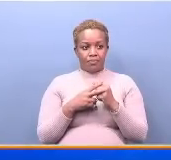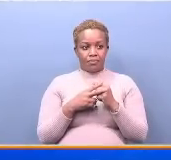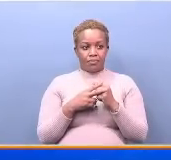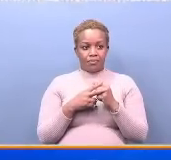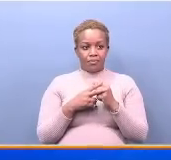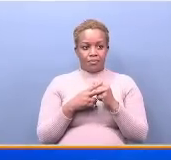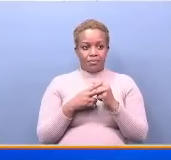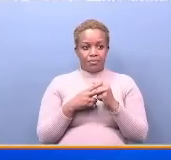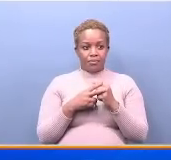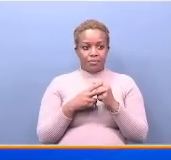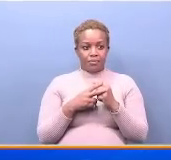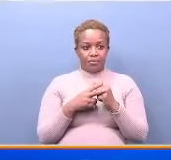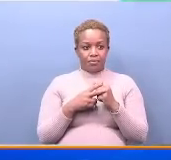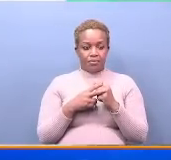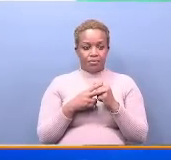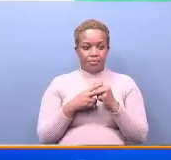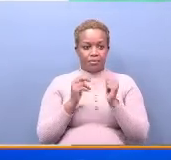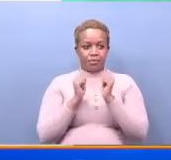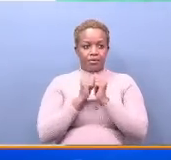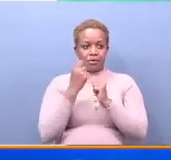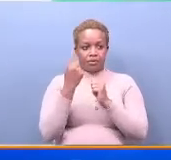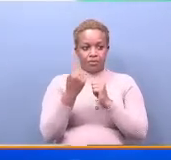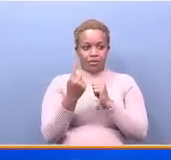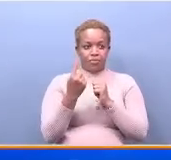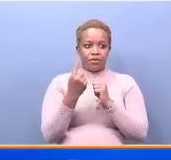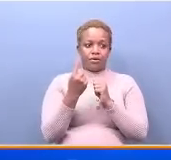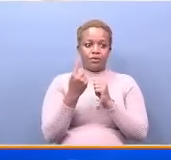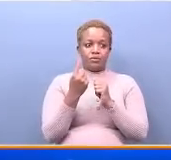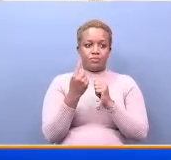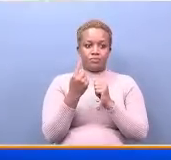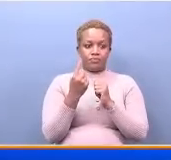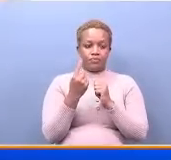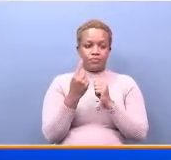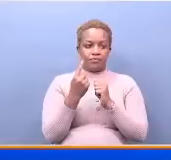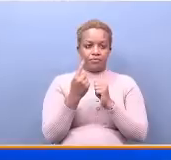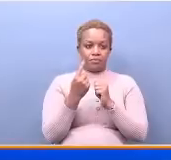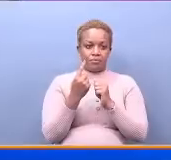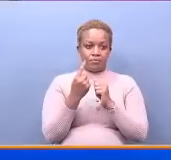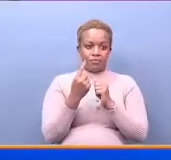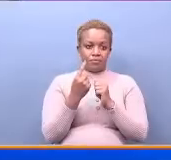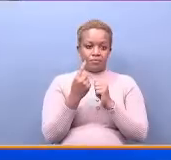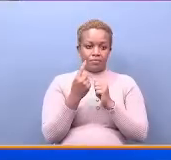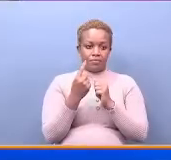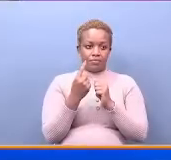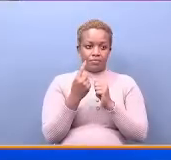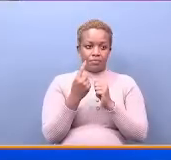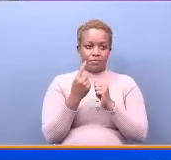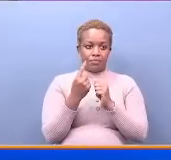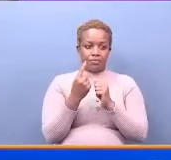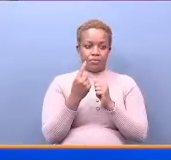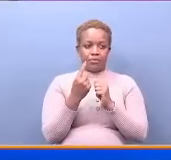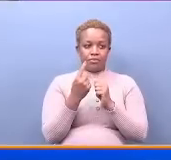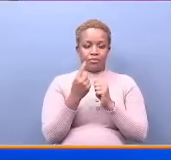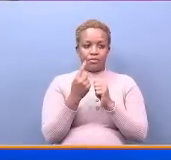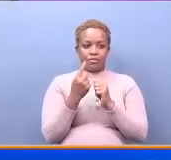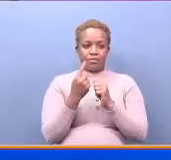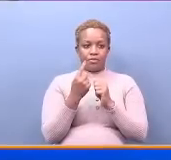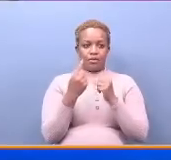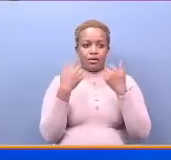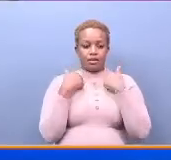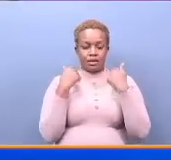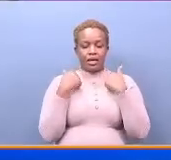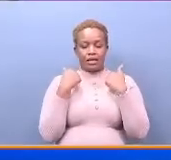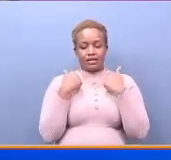ile. Tarehe 11 after judgment wakasema hii. Wakasema hii. Wana refer kwa direction zao. Wanasema, it has